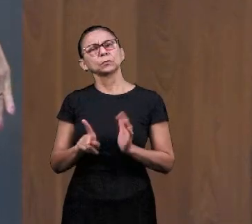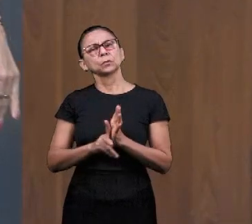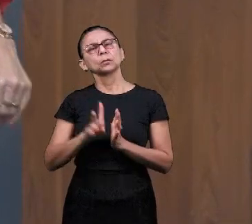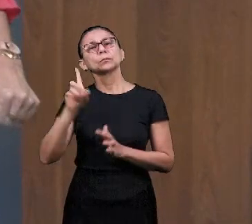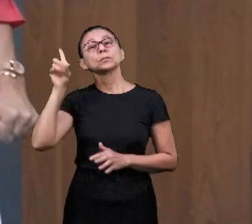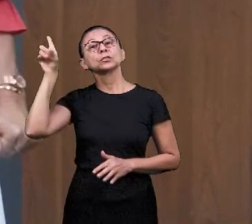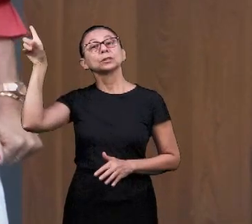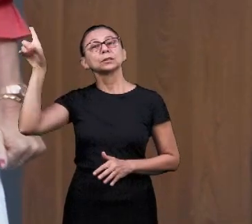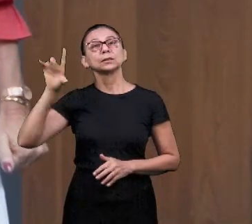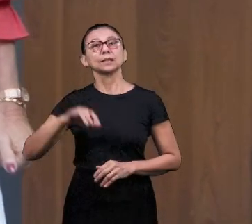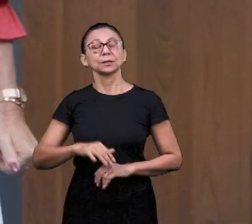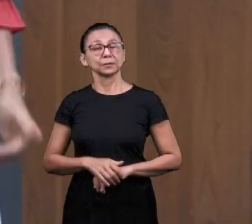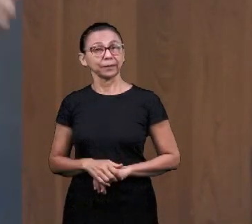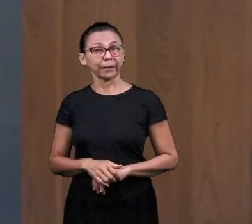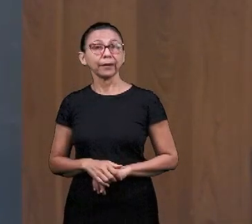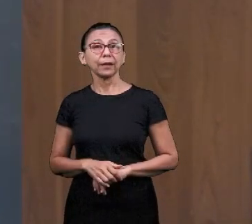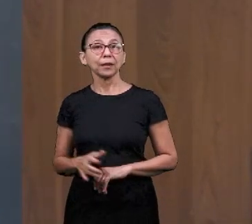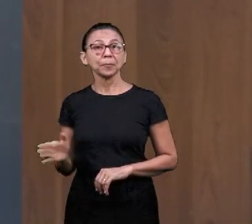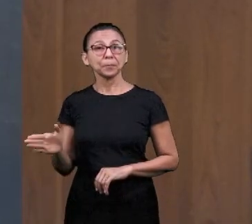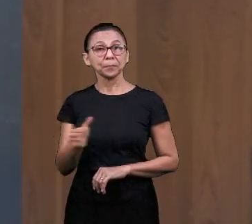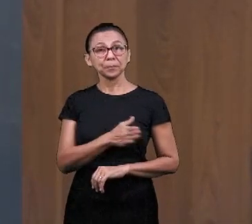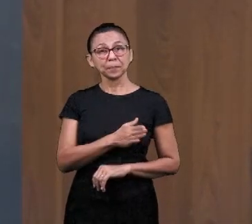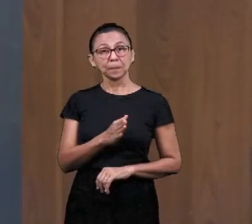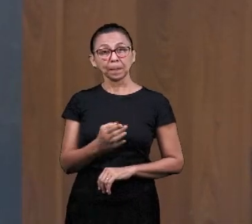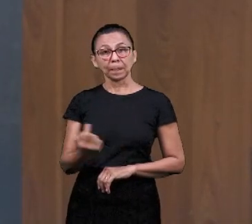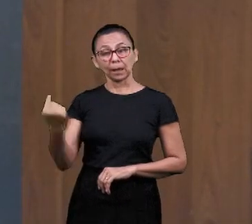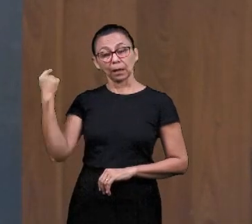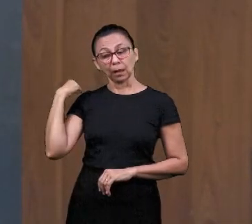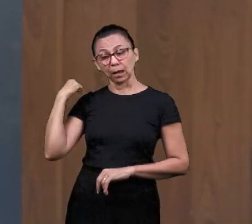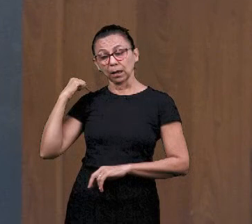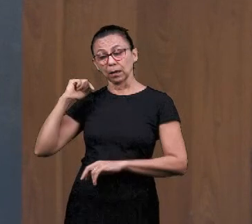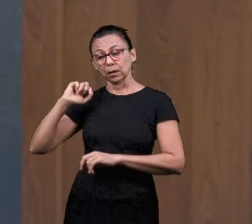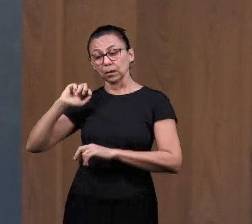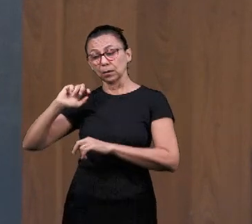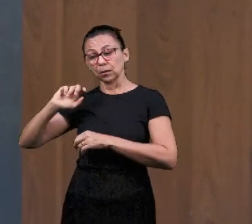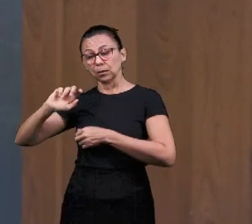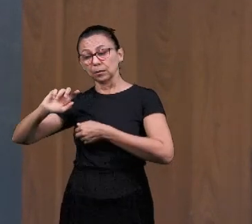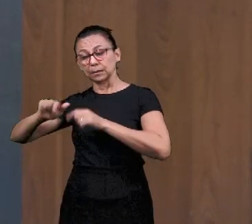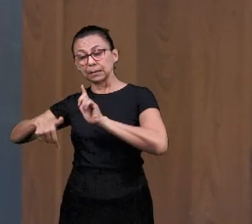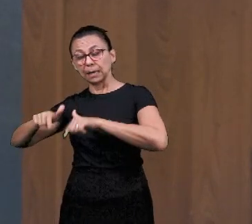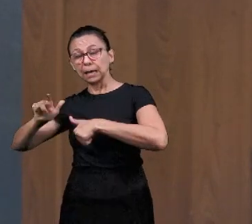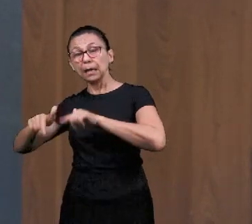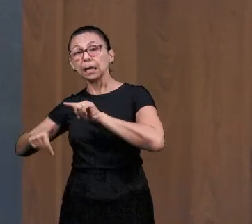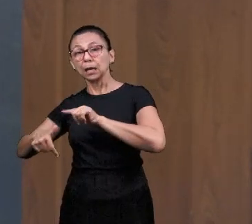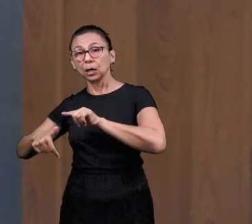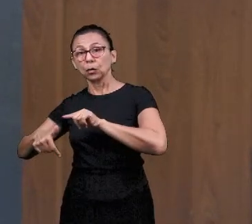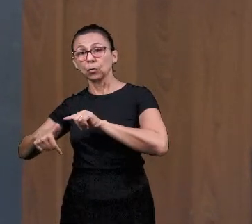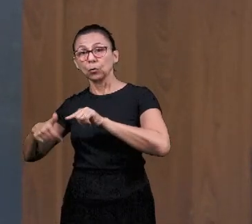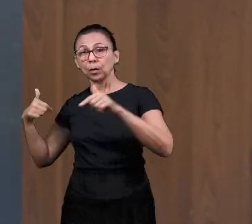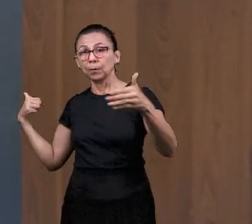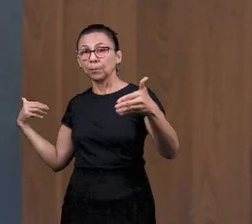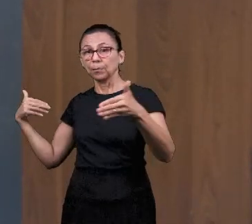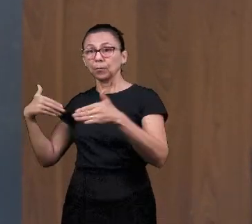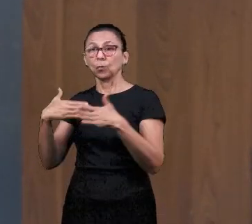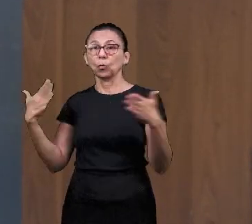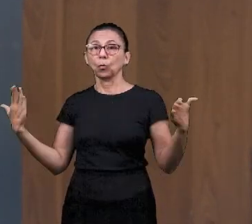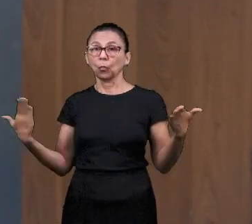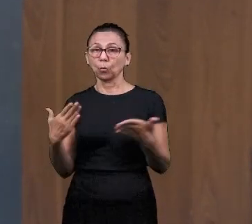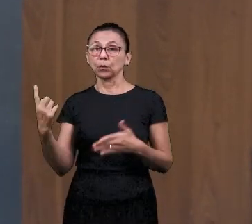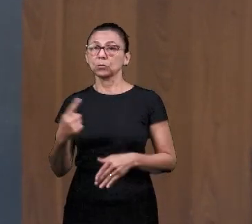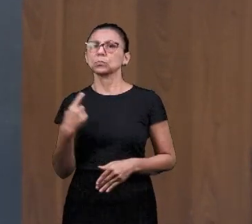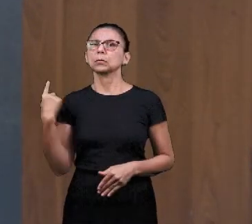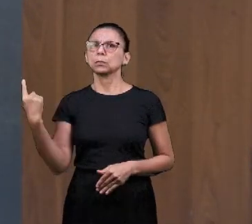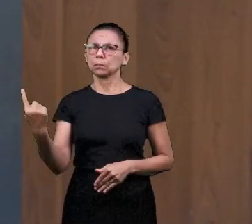d'Israël, nous aussi, nous avons été choisis par Dieu pour hériter la terre promise,